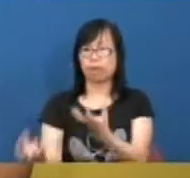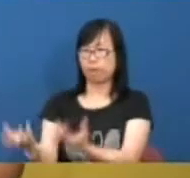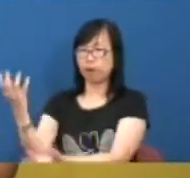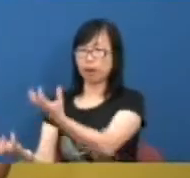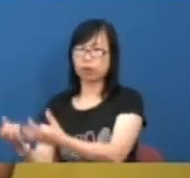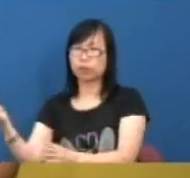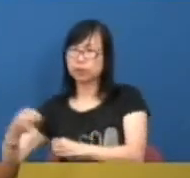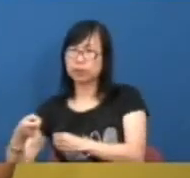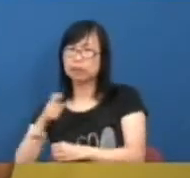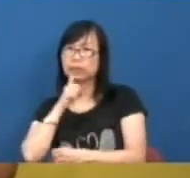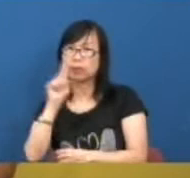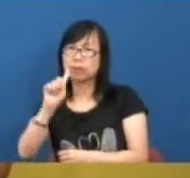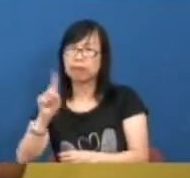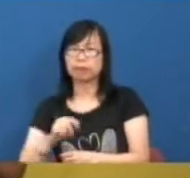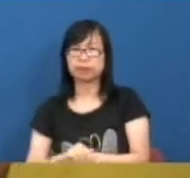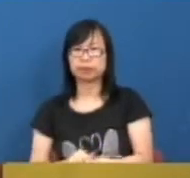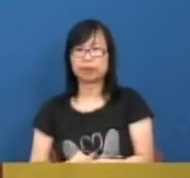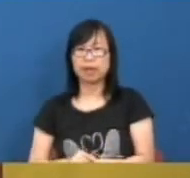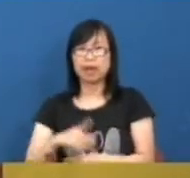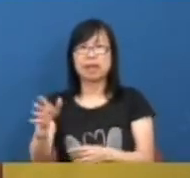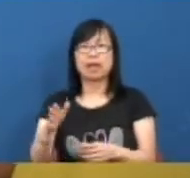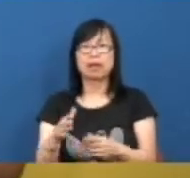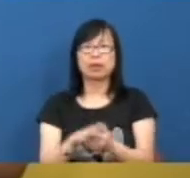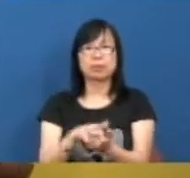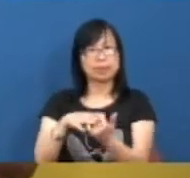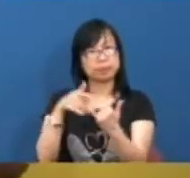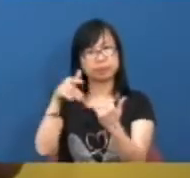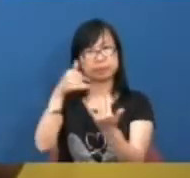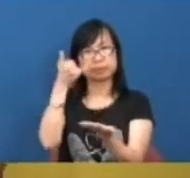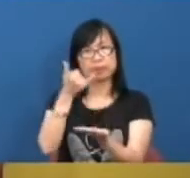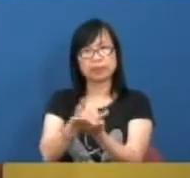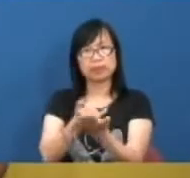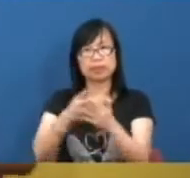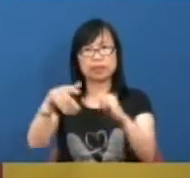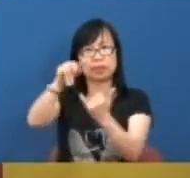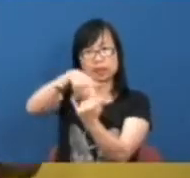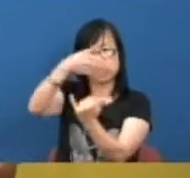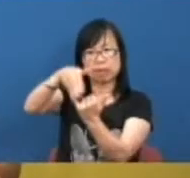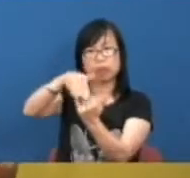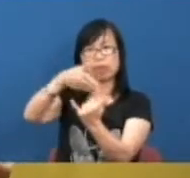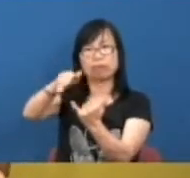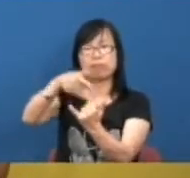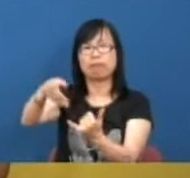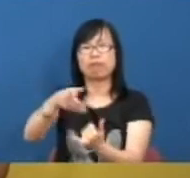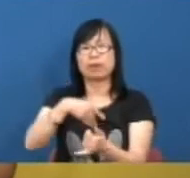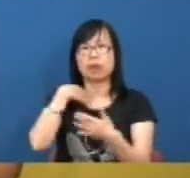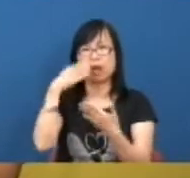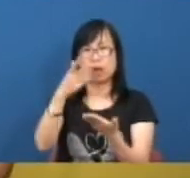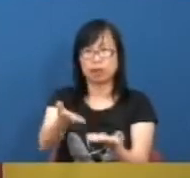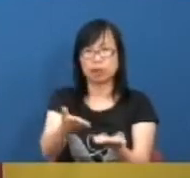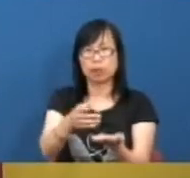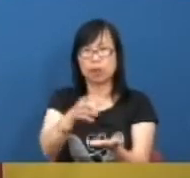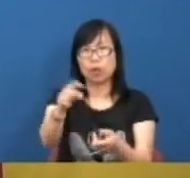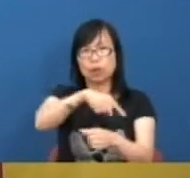有啲咩咧？就有啲墳場。 哦，係嚇， 你有墳場咁焚化爐咁係你嗰個區嘅，係咁大